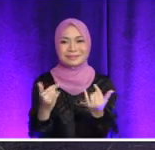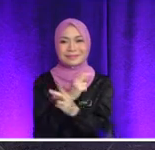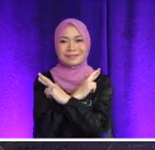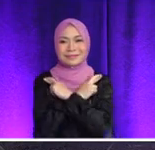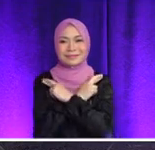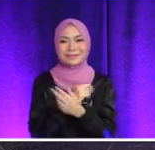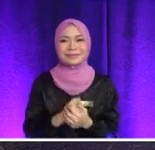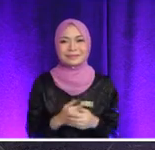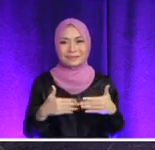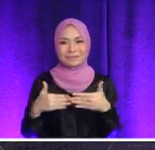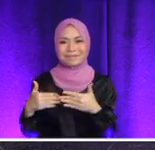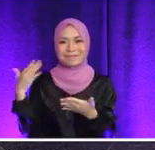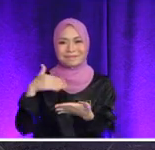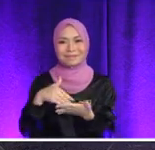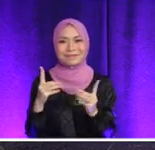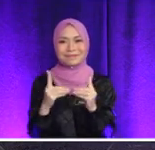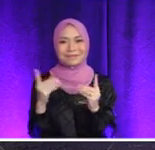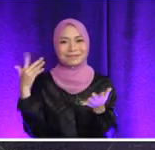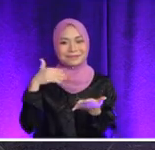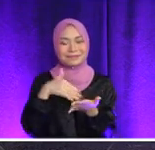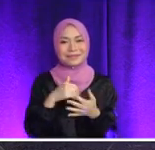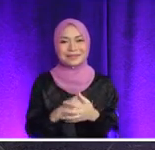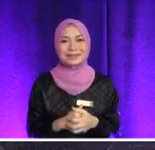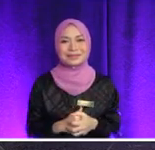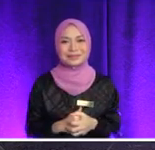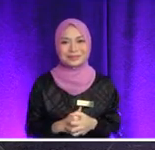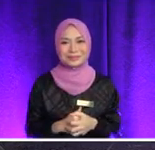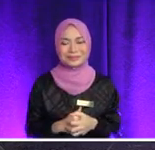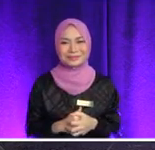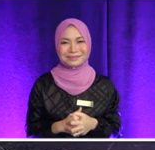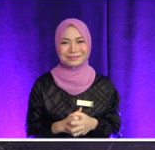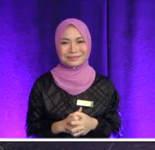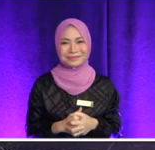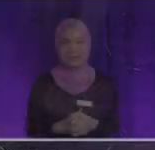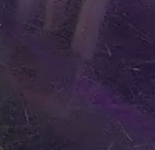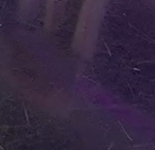bersama dengan kami pastinya sukses SPM 2022